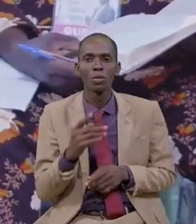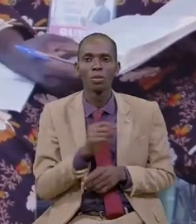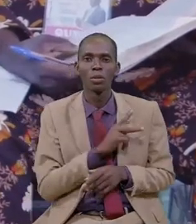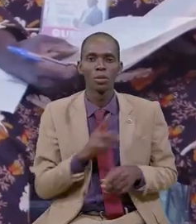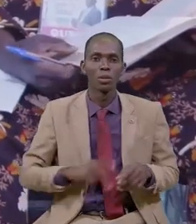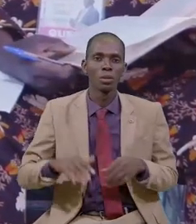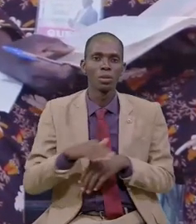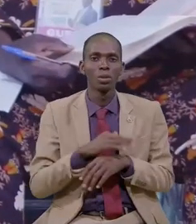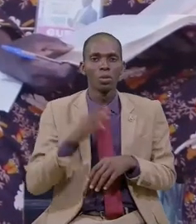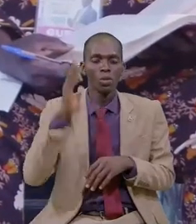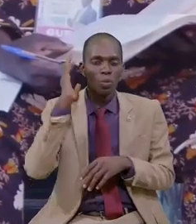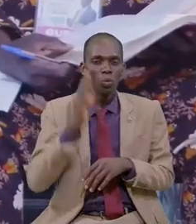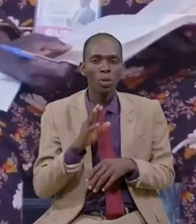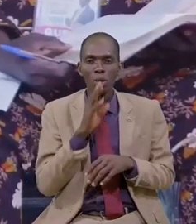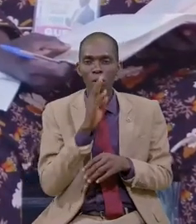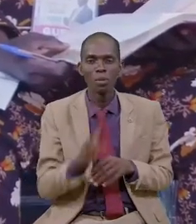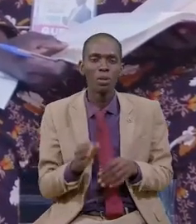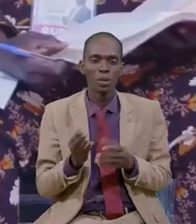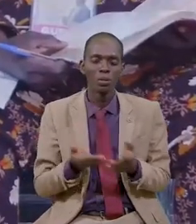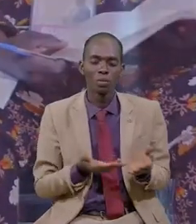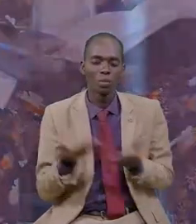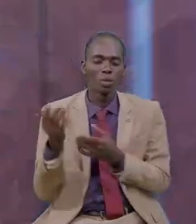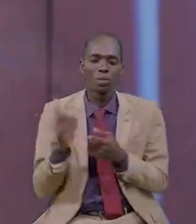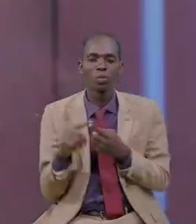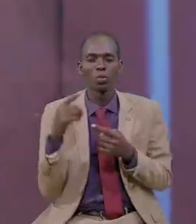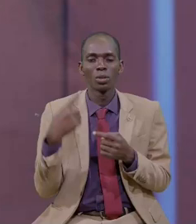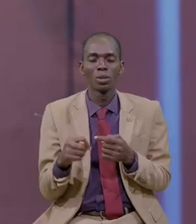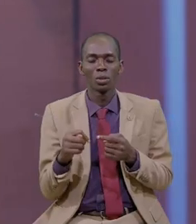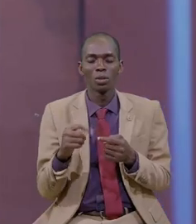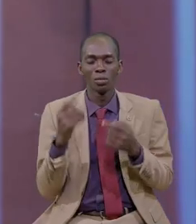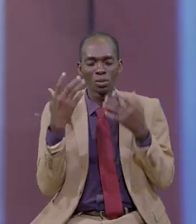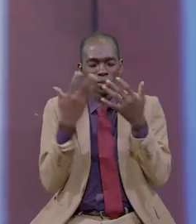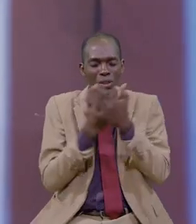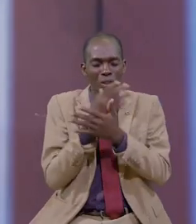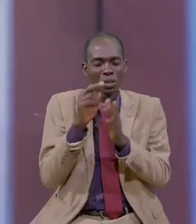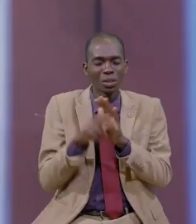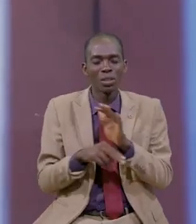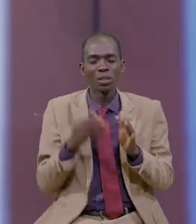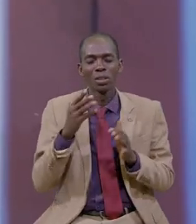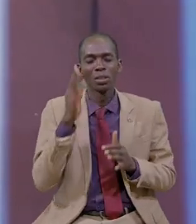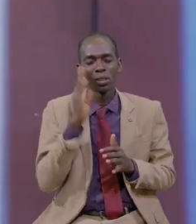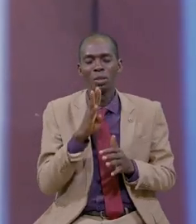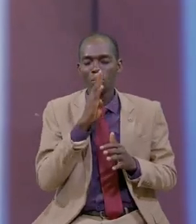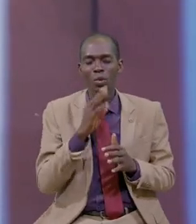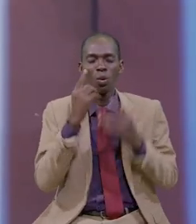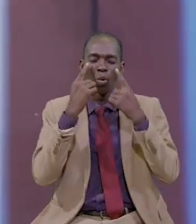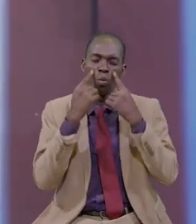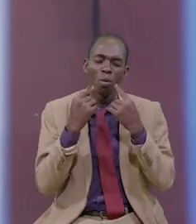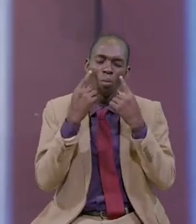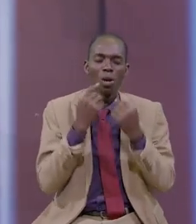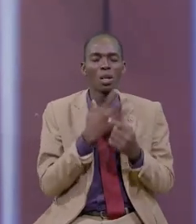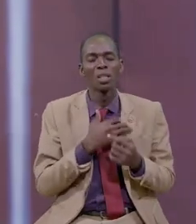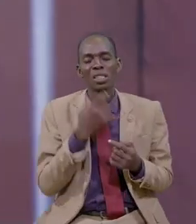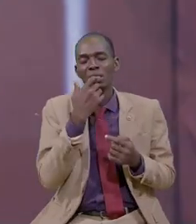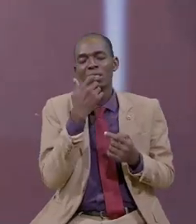seront rejetés dans les ténèbres du dehors, où il y aura des pleurs et des grincements de dents. Quel que